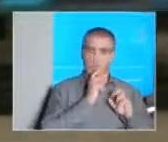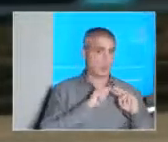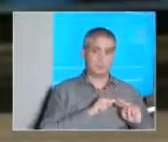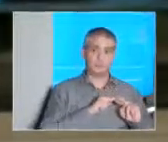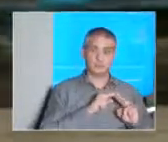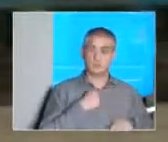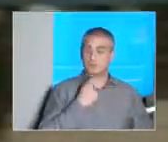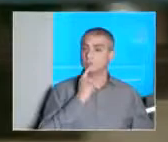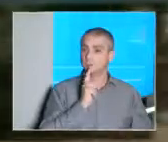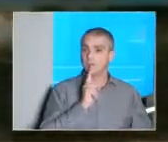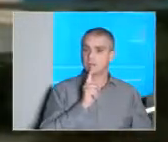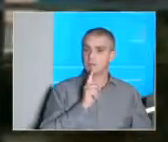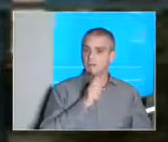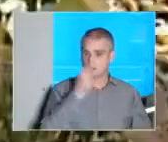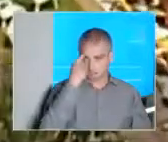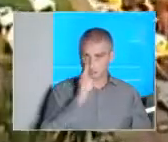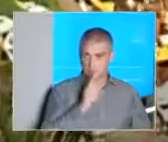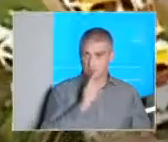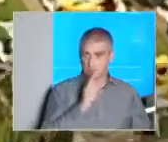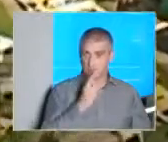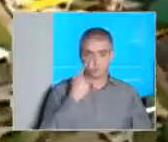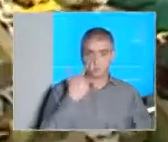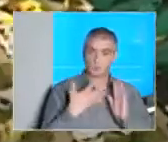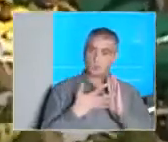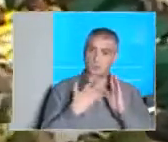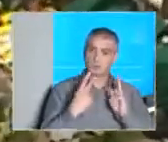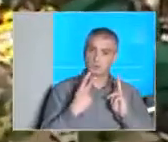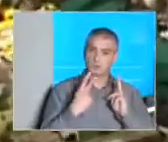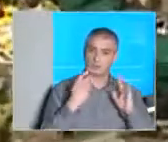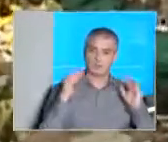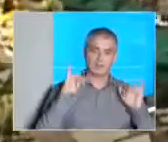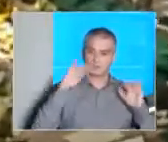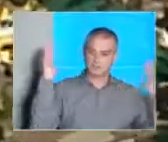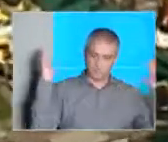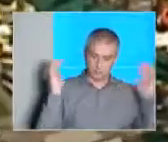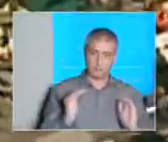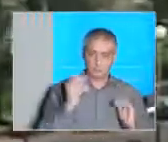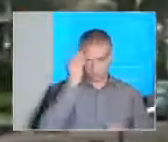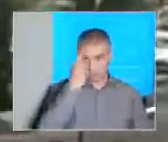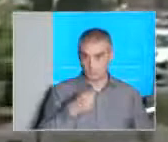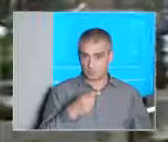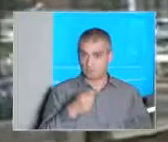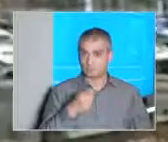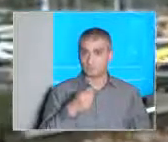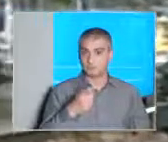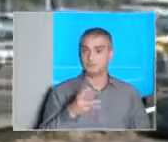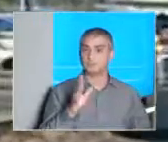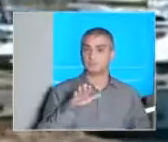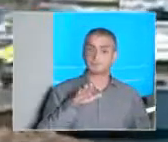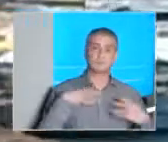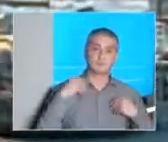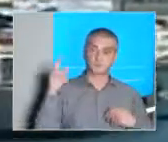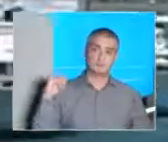ואני, שנייה, אני רוצה להגיד לך משהו. אתה יודע שכשבוחנים עכשיו את הכיתון בטיסות, בוא נלמד את הנתונים. אז קודם כל שתדע, משדה